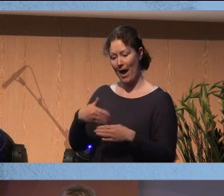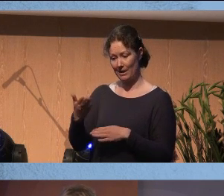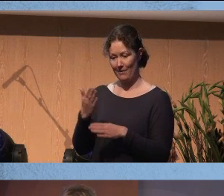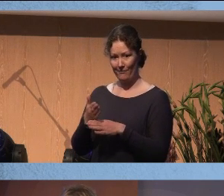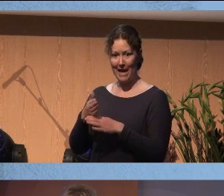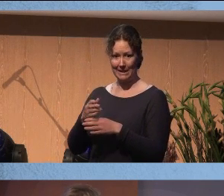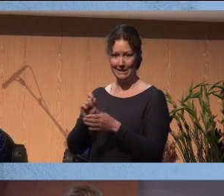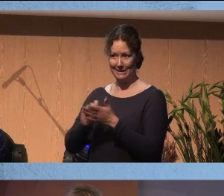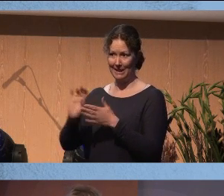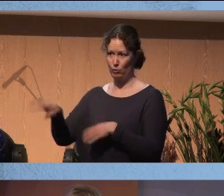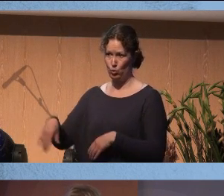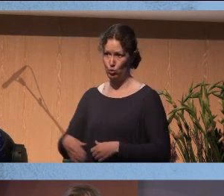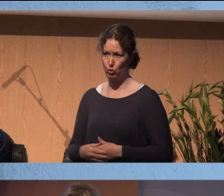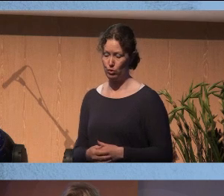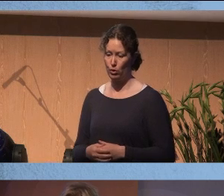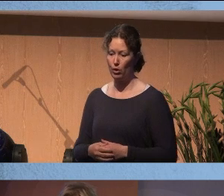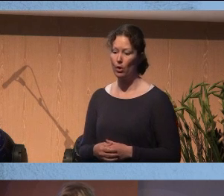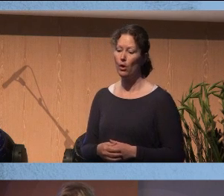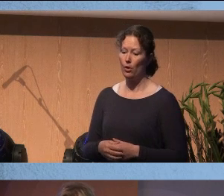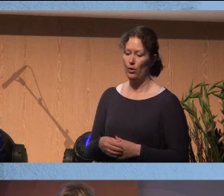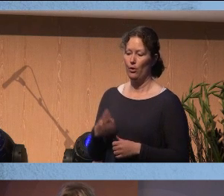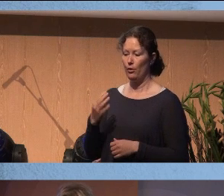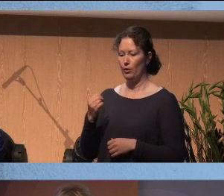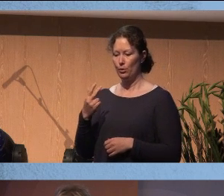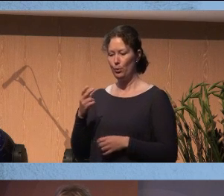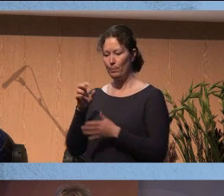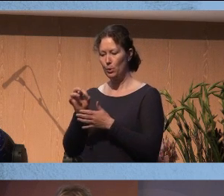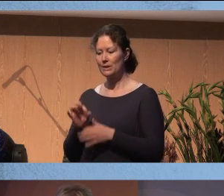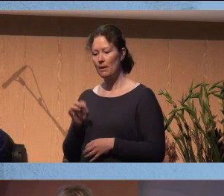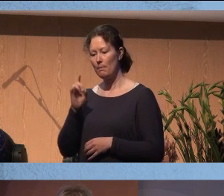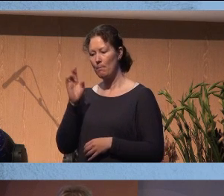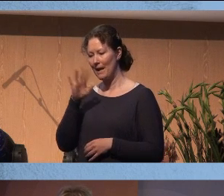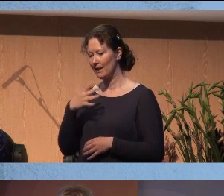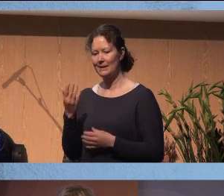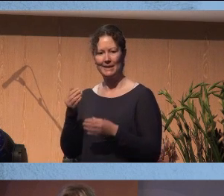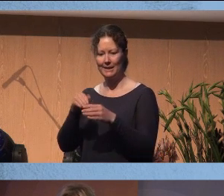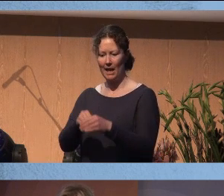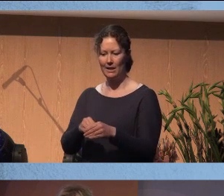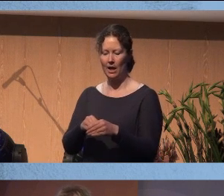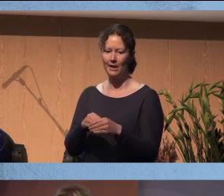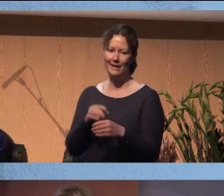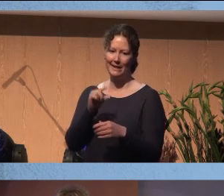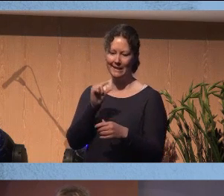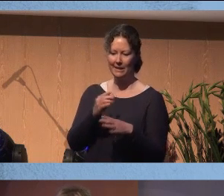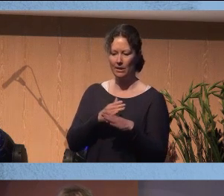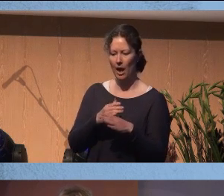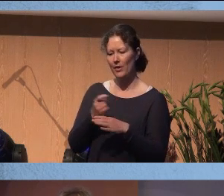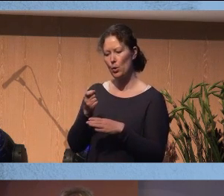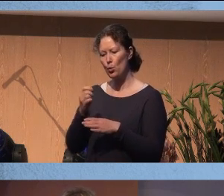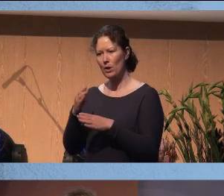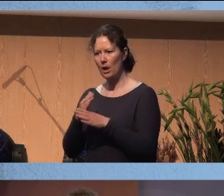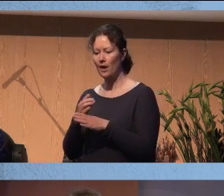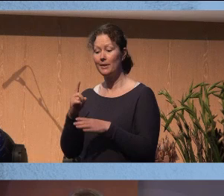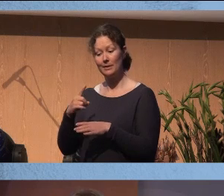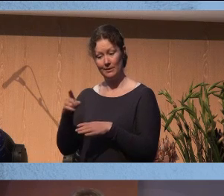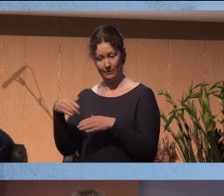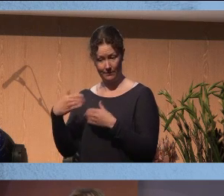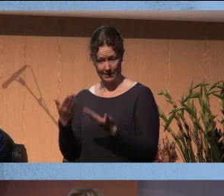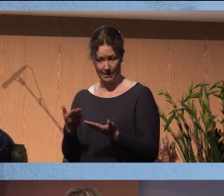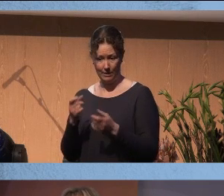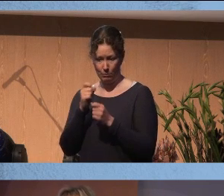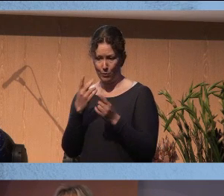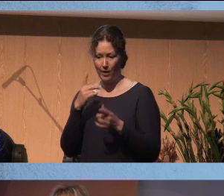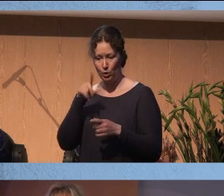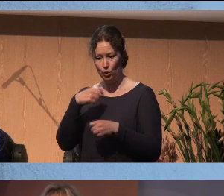utskriving. 49% av pasientene mener at de ikke I det hele tatt, I liten grad eller I noen grad fikk informasjon om hva de